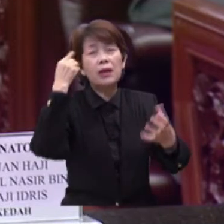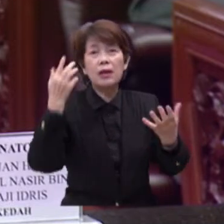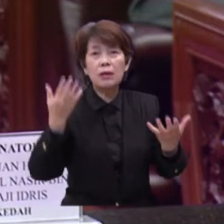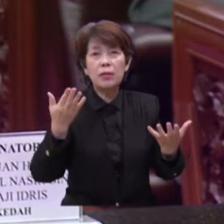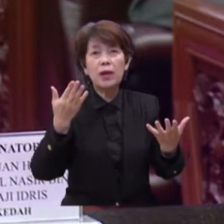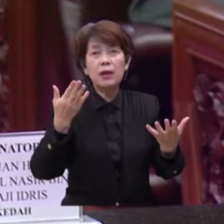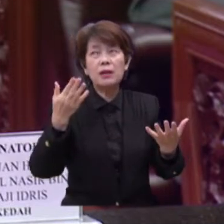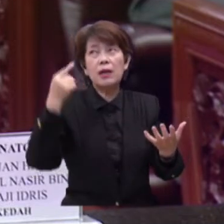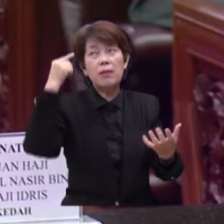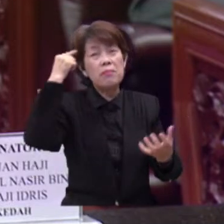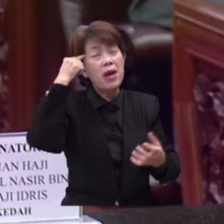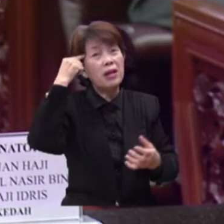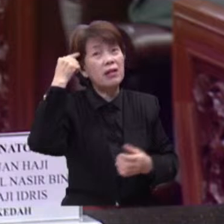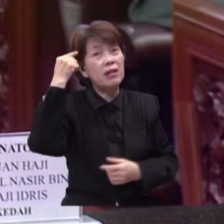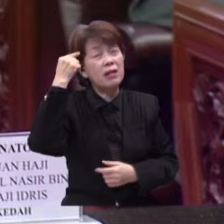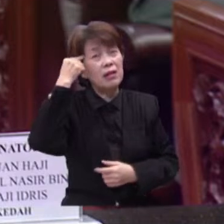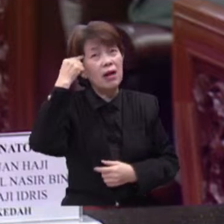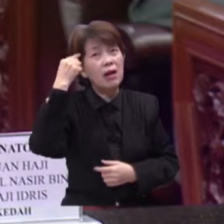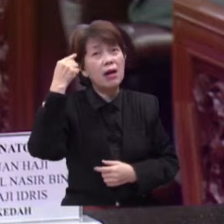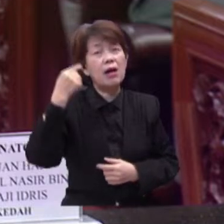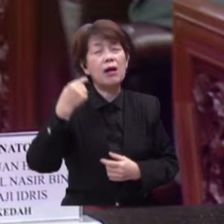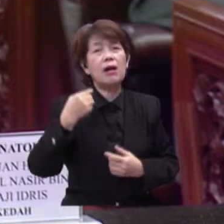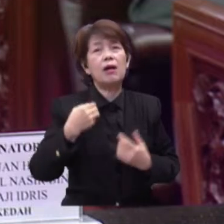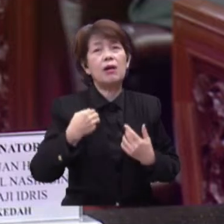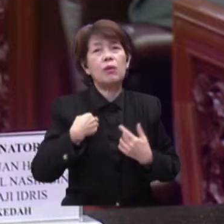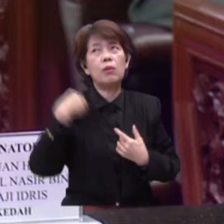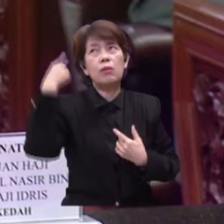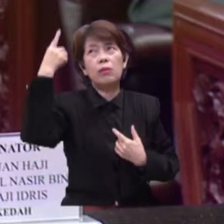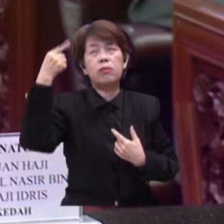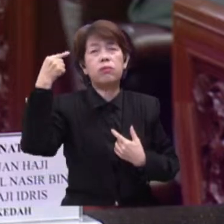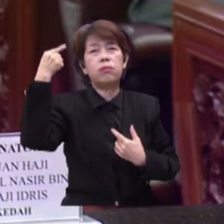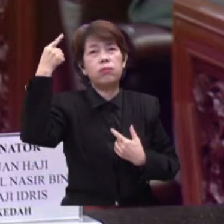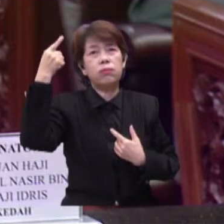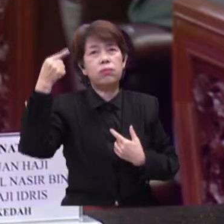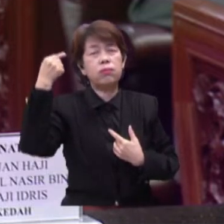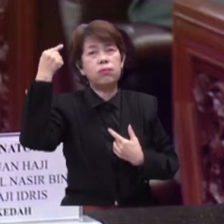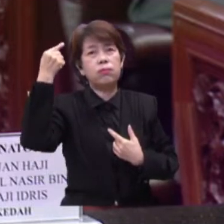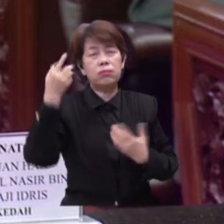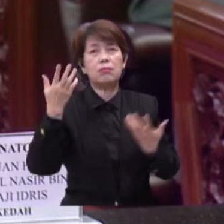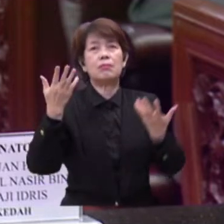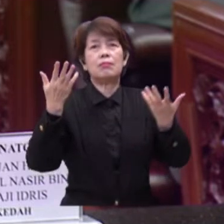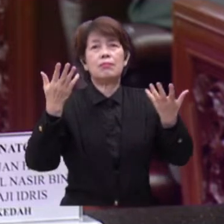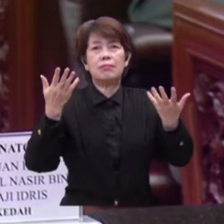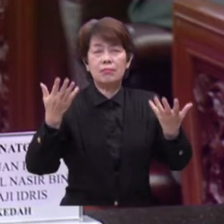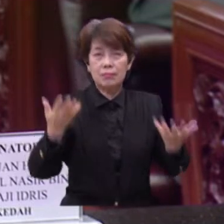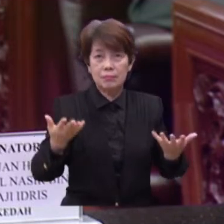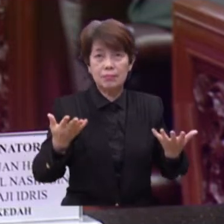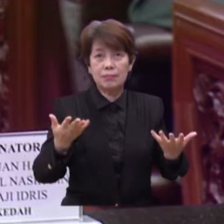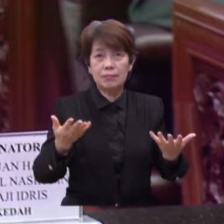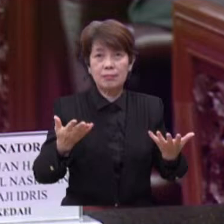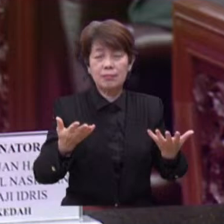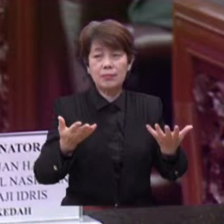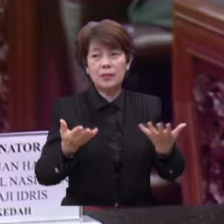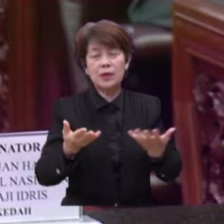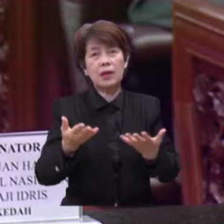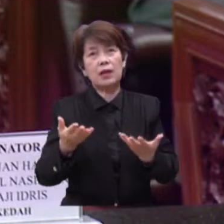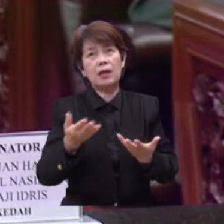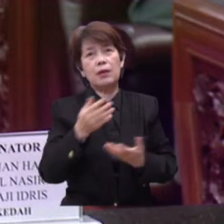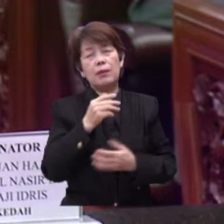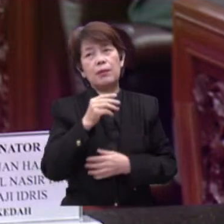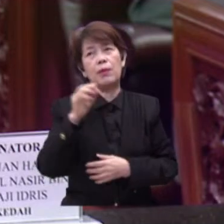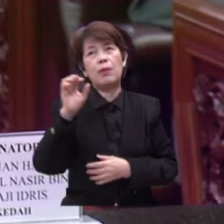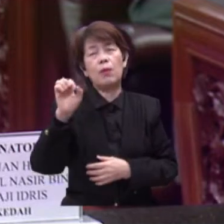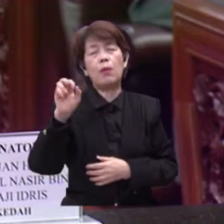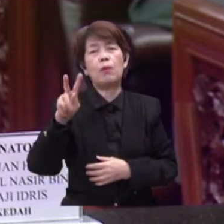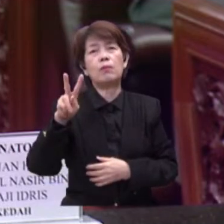mental yang disebut kuasa pada pegawai itu sebagian daripada seorang itu kurang kekayaan